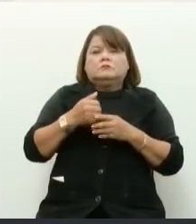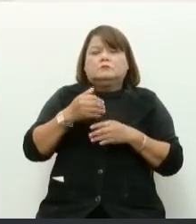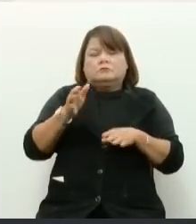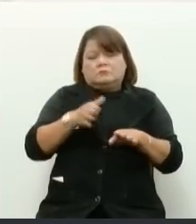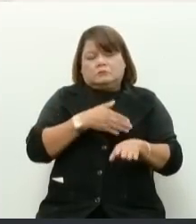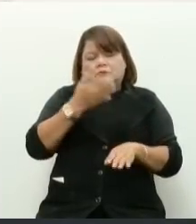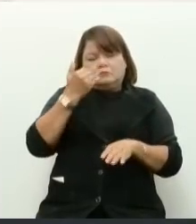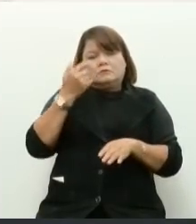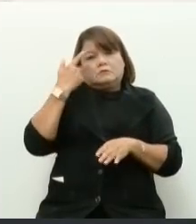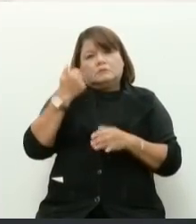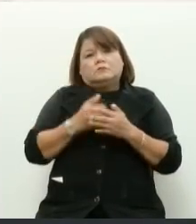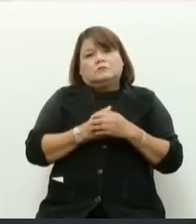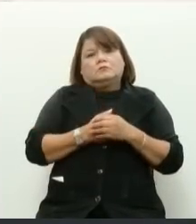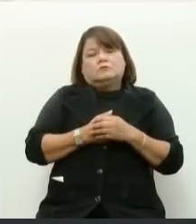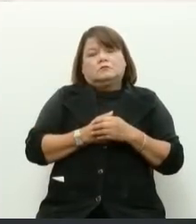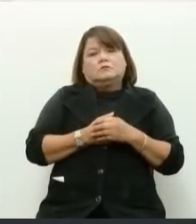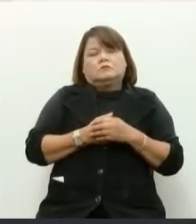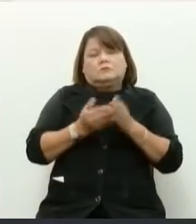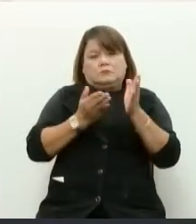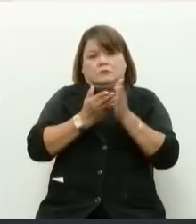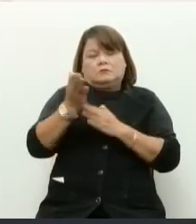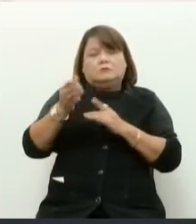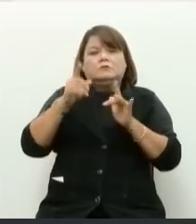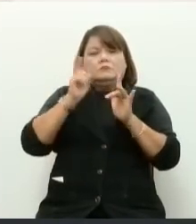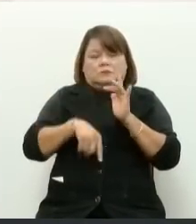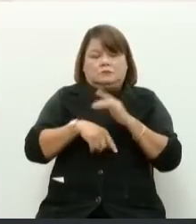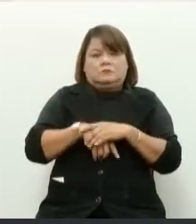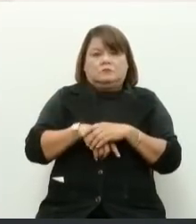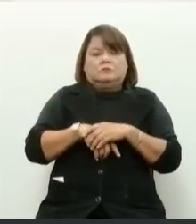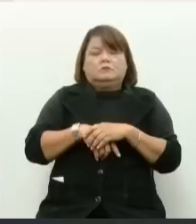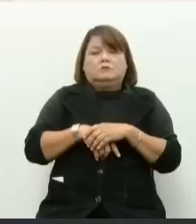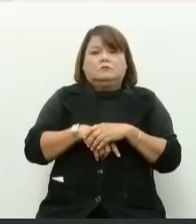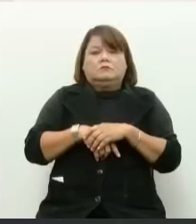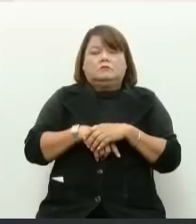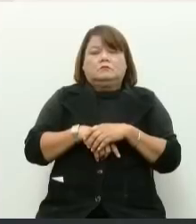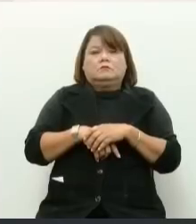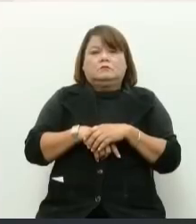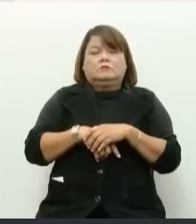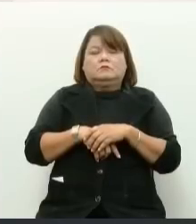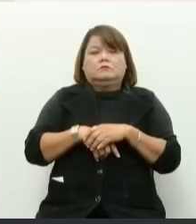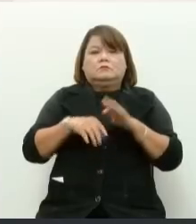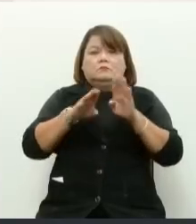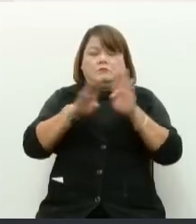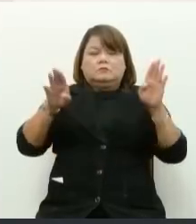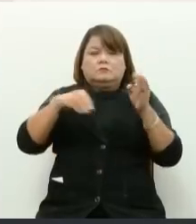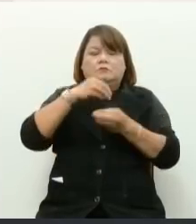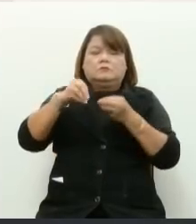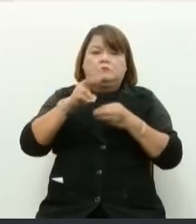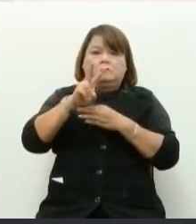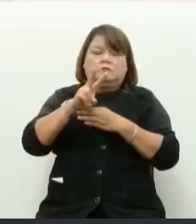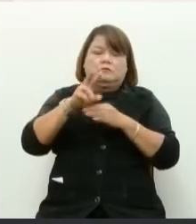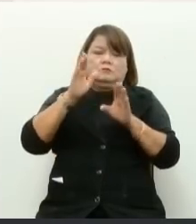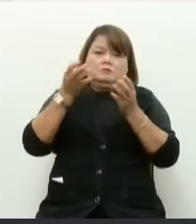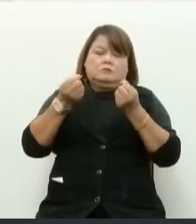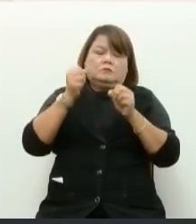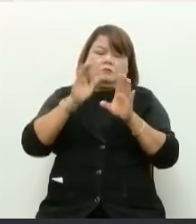งๆว่าเนื่องจากเป็นเอกที่ขาดแคลนท่านเลขาท่านผอ.นิพิวาก็เราก็เปิดเพื่อเรียกเปิดรอบ2เปิดรับสมัครผู้ทร